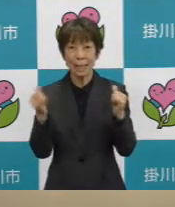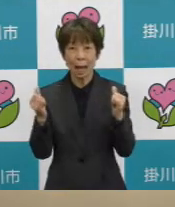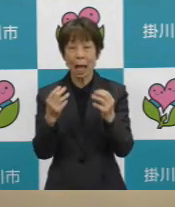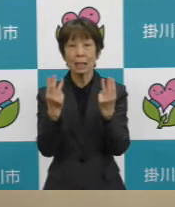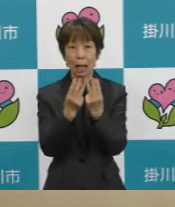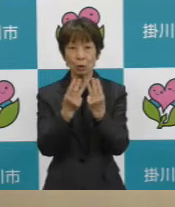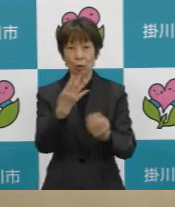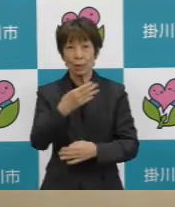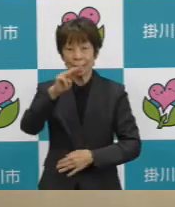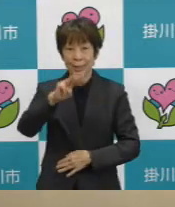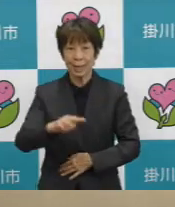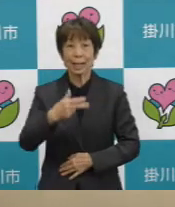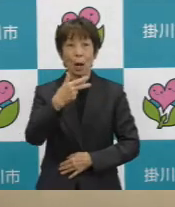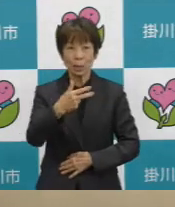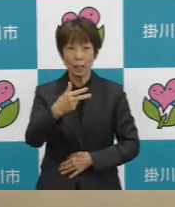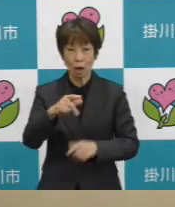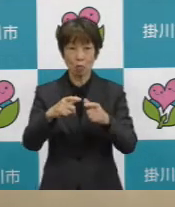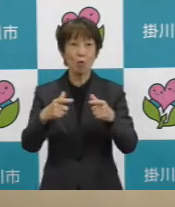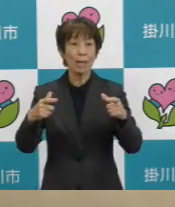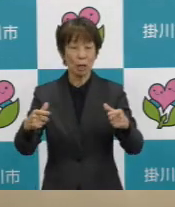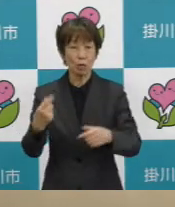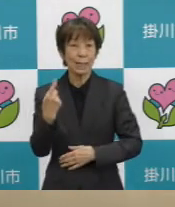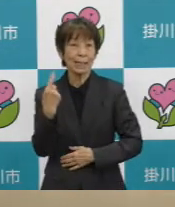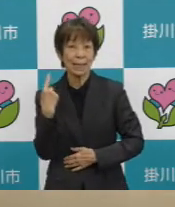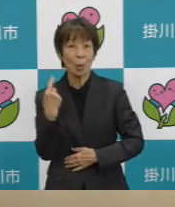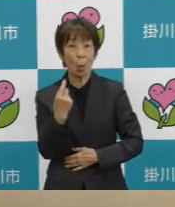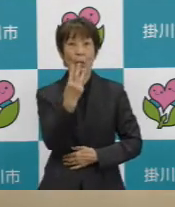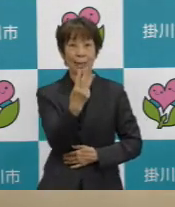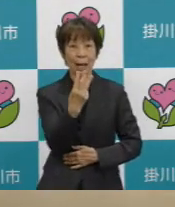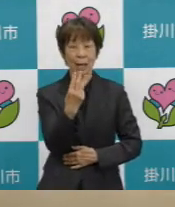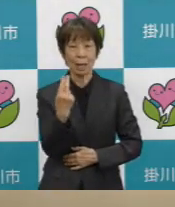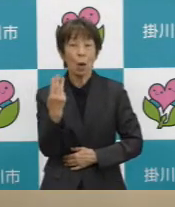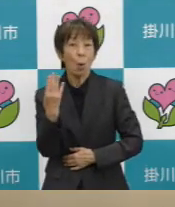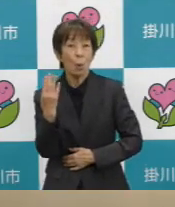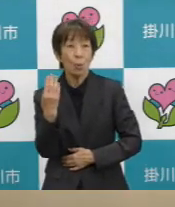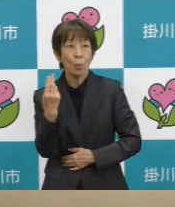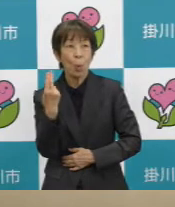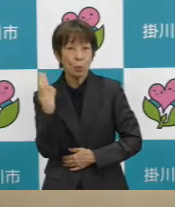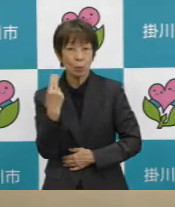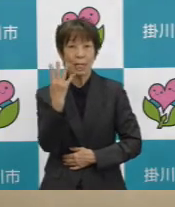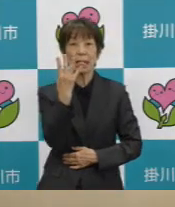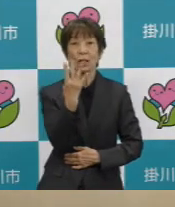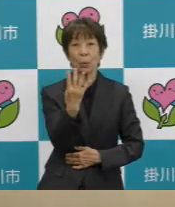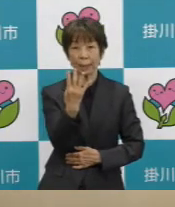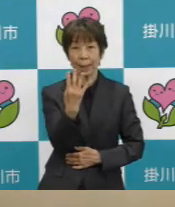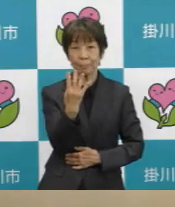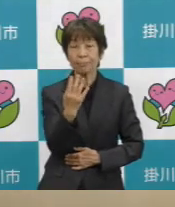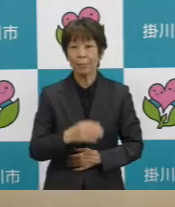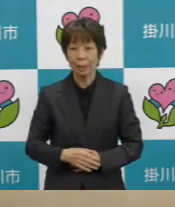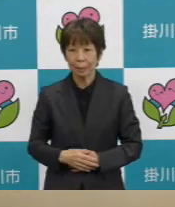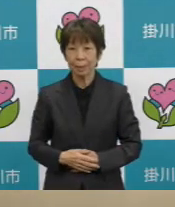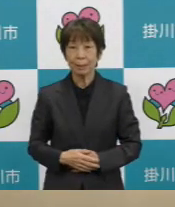掛川市が増えてきております。昨日が3件、おとついが4件あります。週